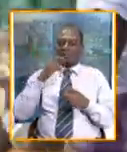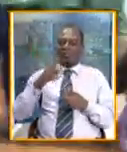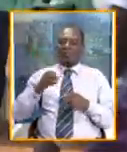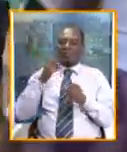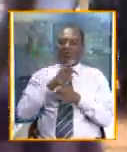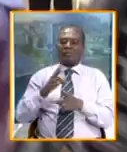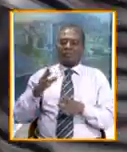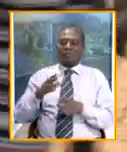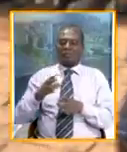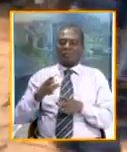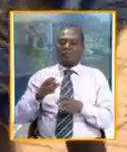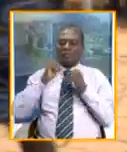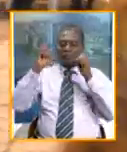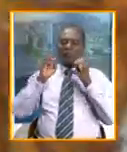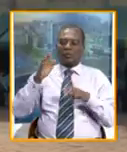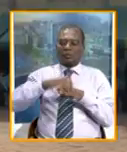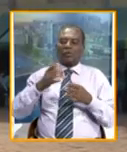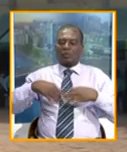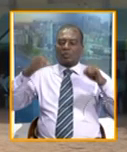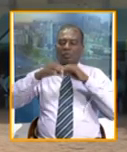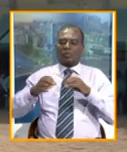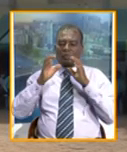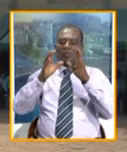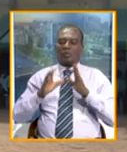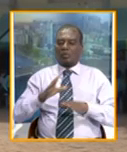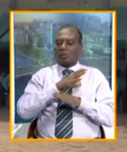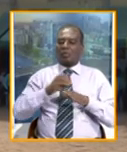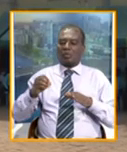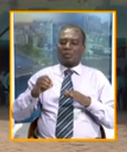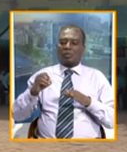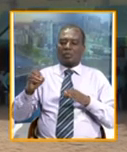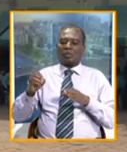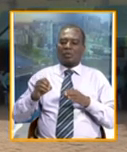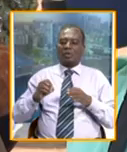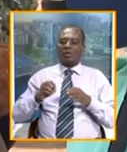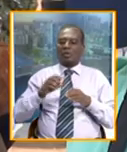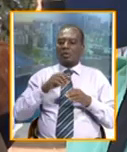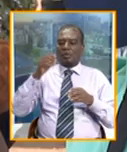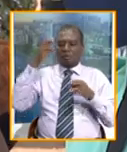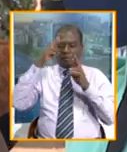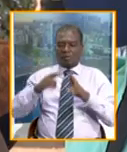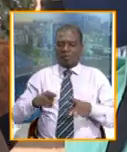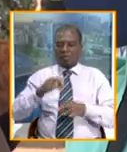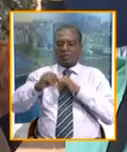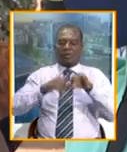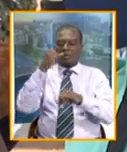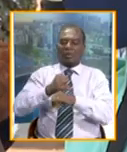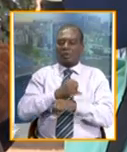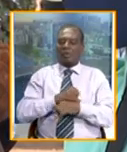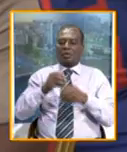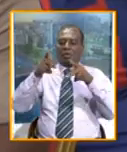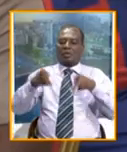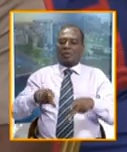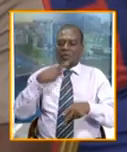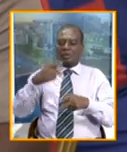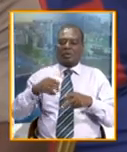outillés sur les valeurs civiques et citoyennes, la connaissance des us et coutumes. Également sur le respect des institutions et des personnes